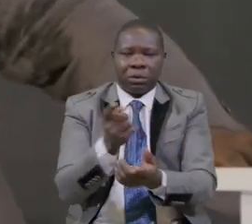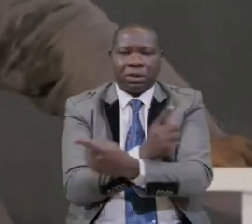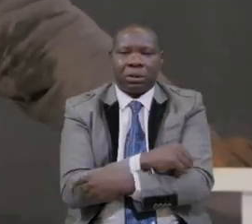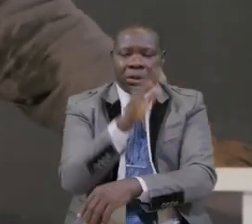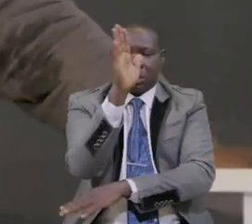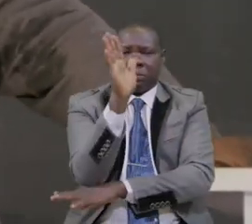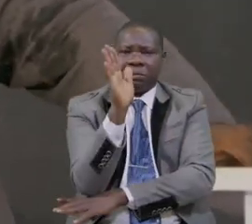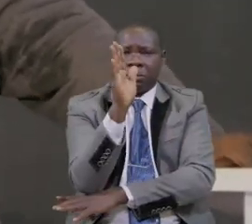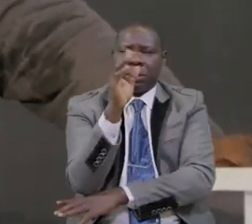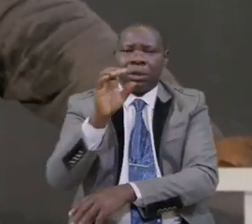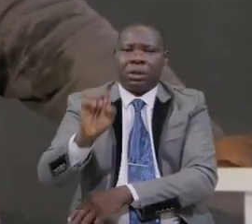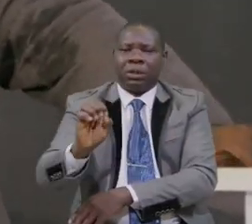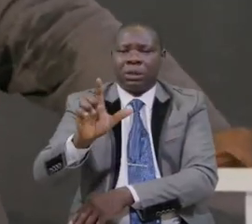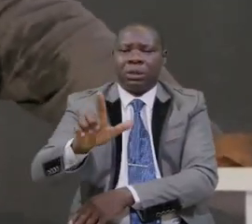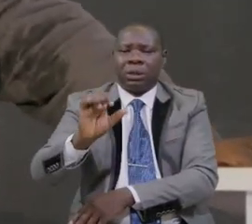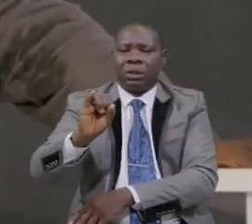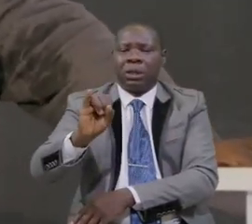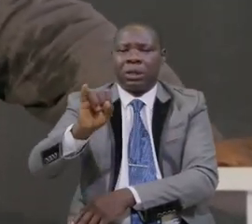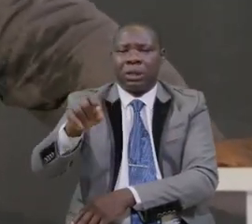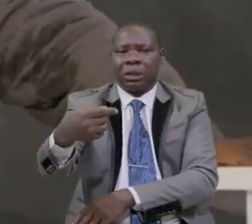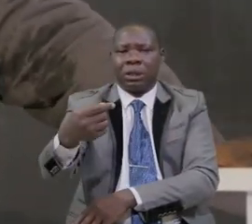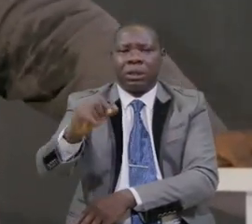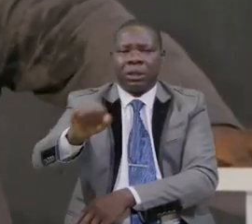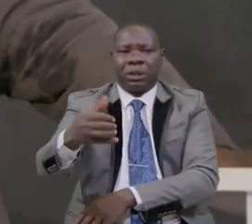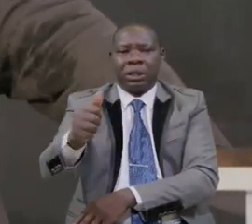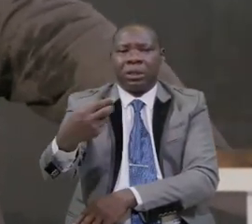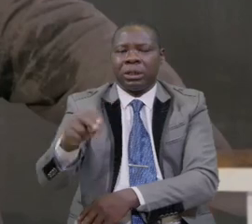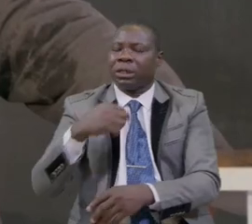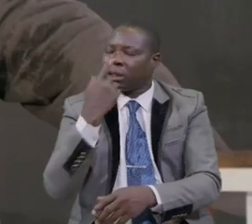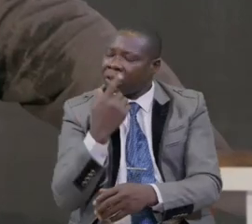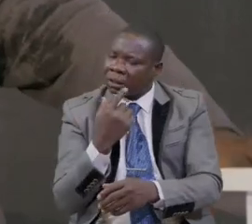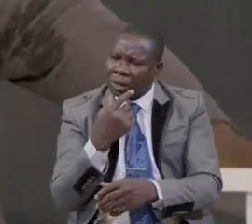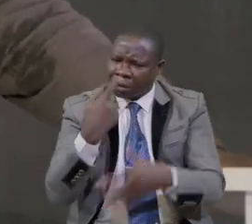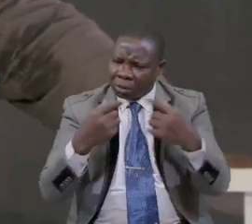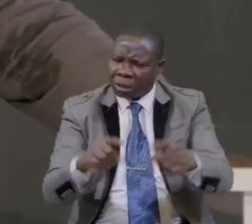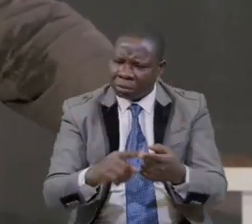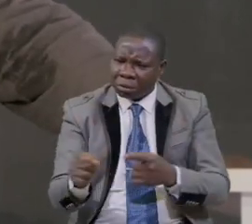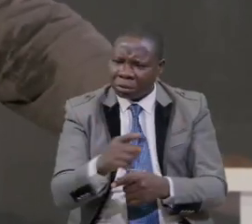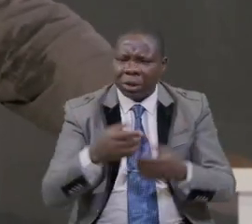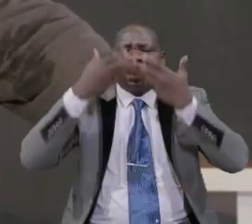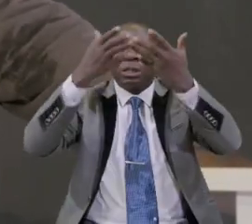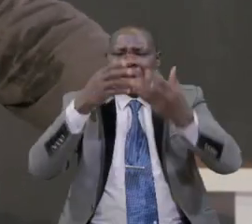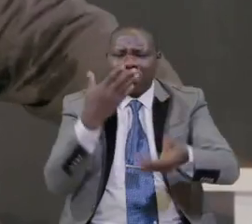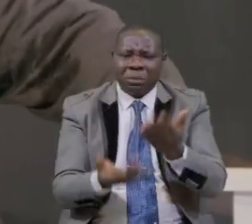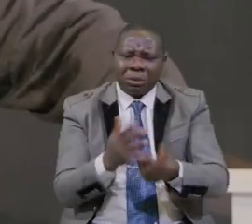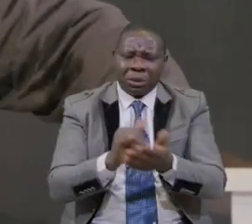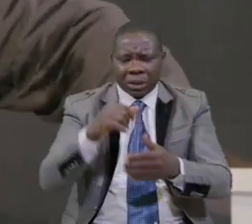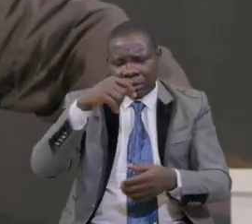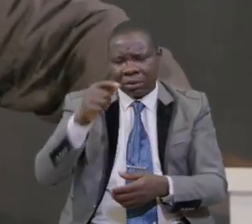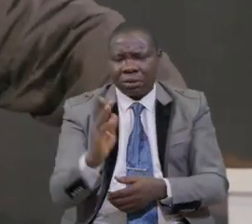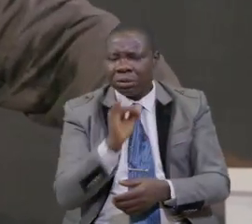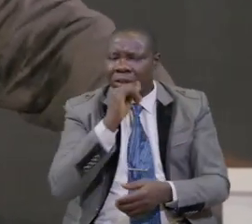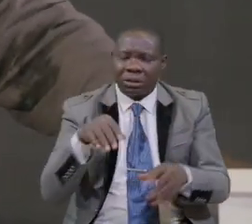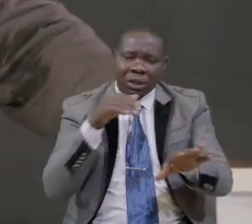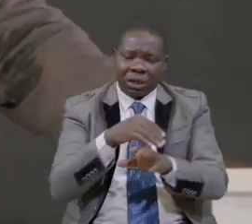a dit, qu'est-ce qui se passe? Qu'est-ce qui vous arrive? Criez plus. Si votre Dieu, il dort aujourd'hui